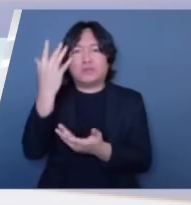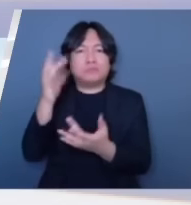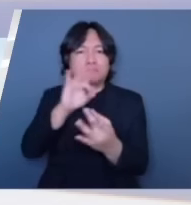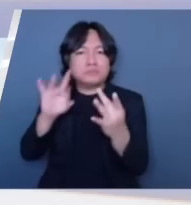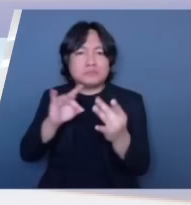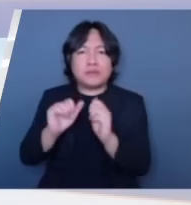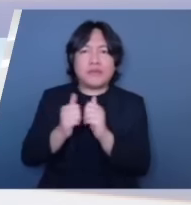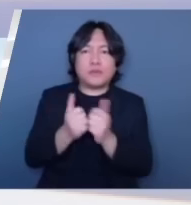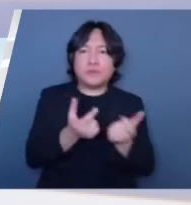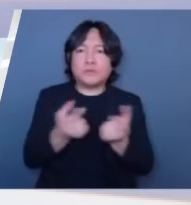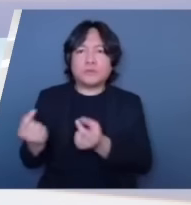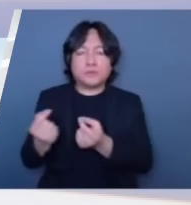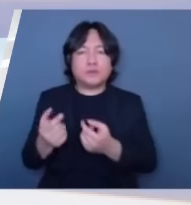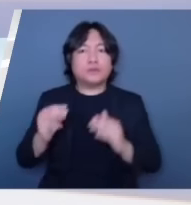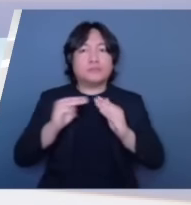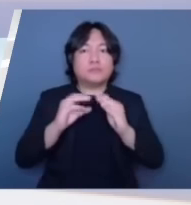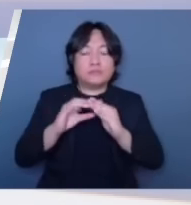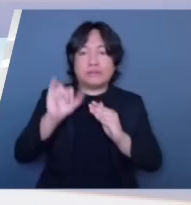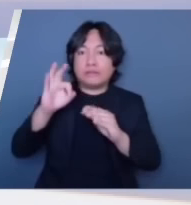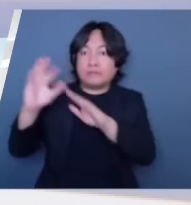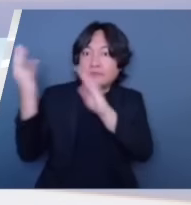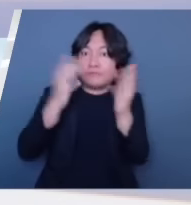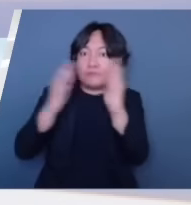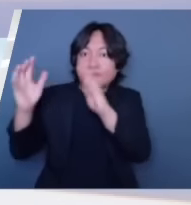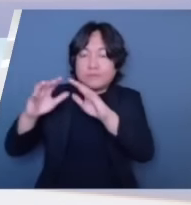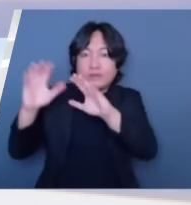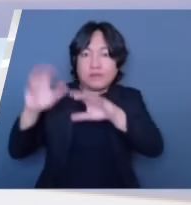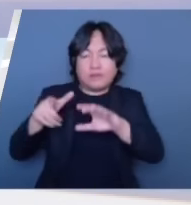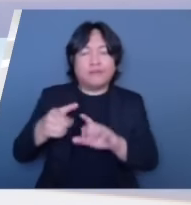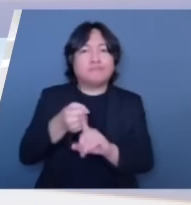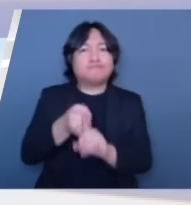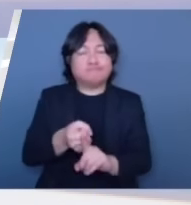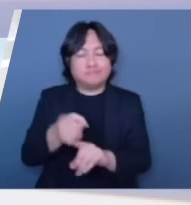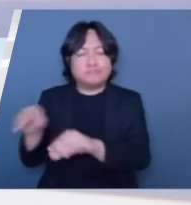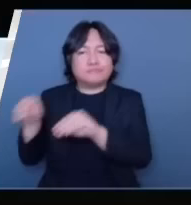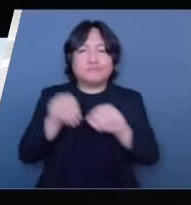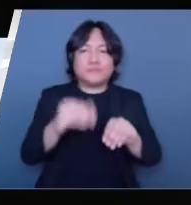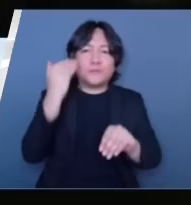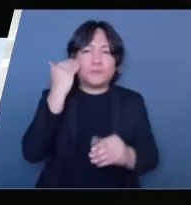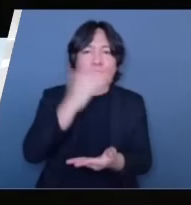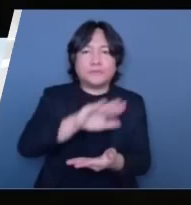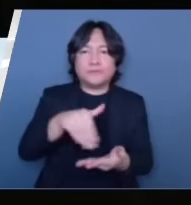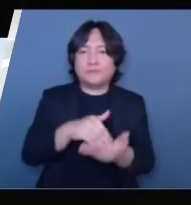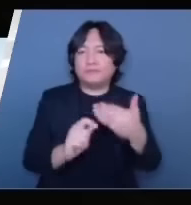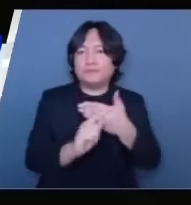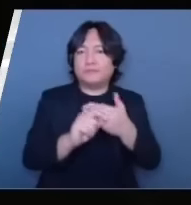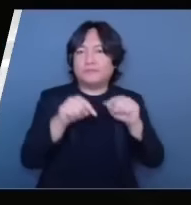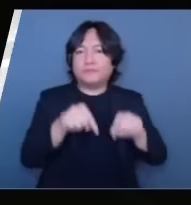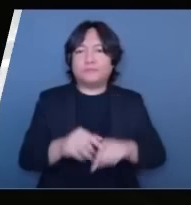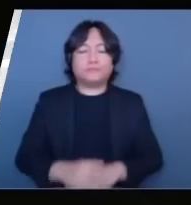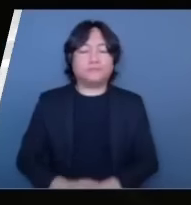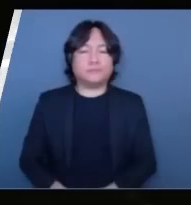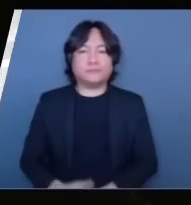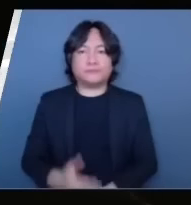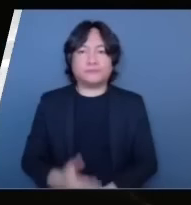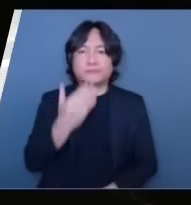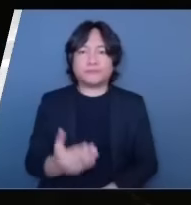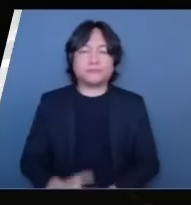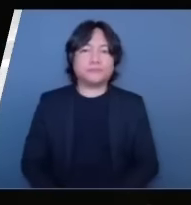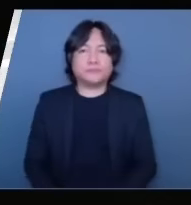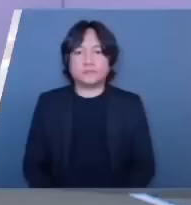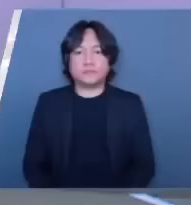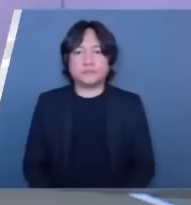municipalities na tuwing may bagyo, ay sila lumilikas na sa mga evacuation center. Pia. Alright, maraming salamat, James